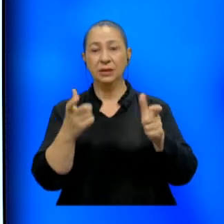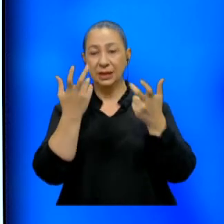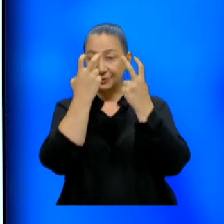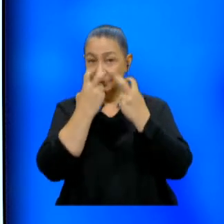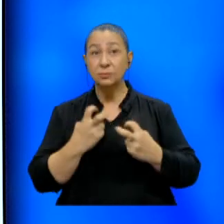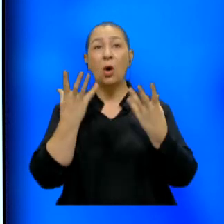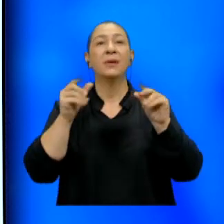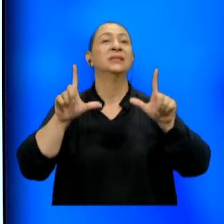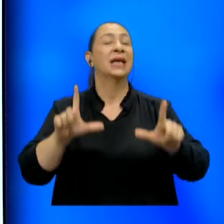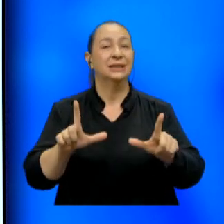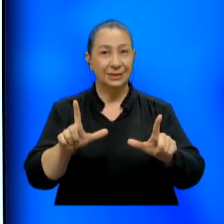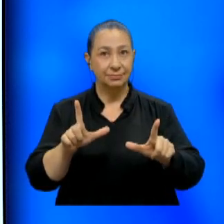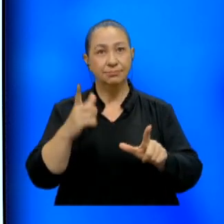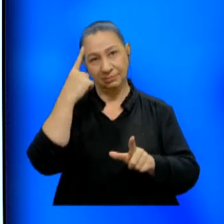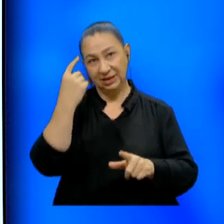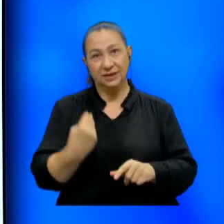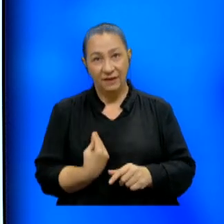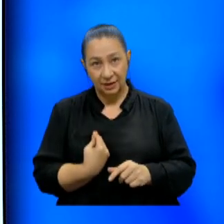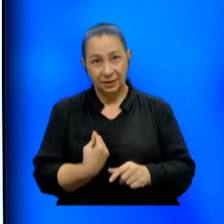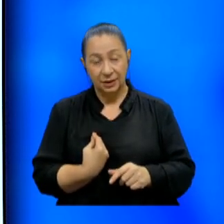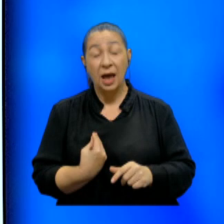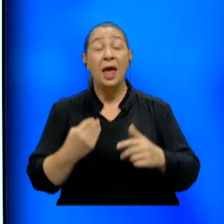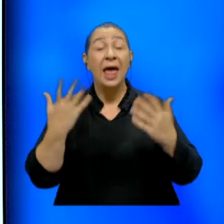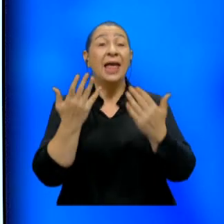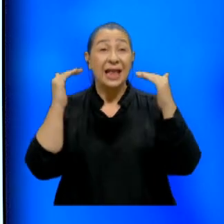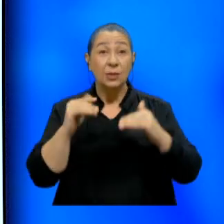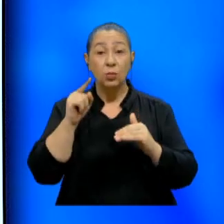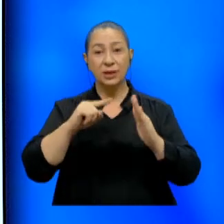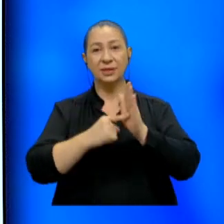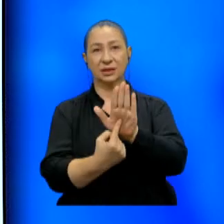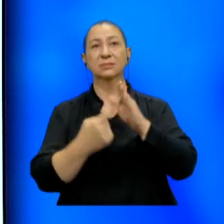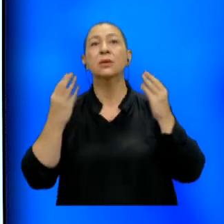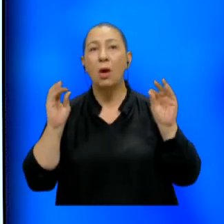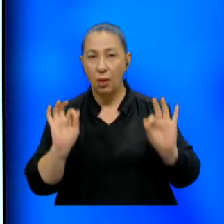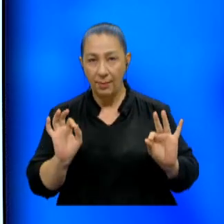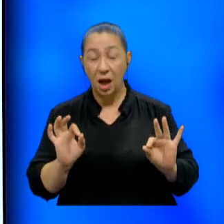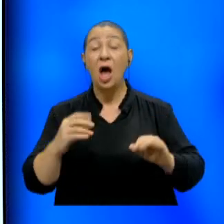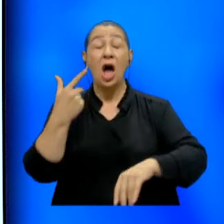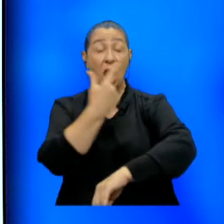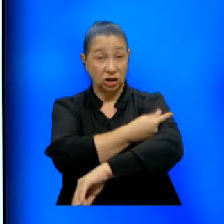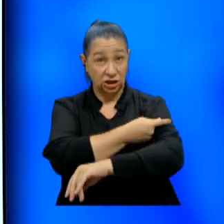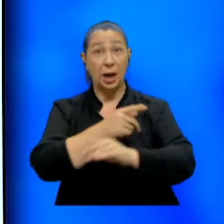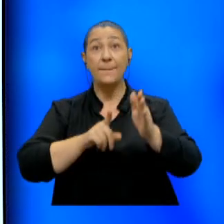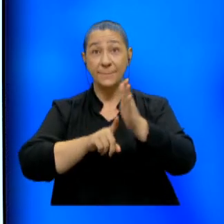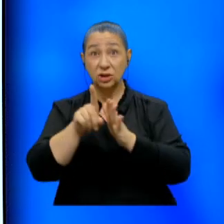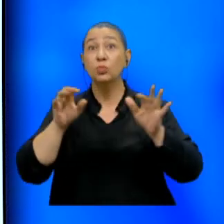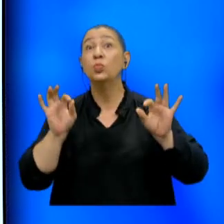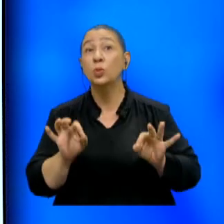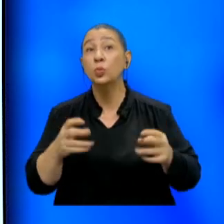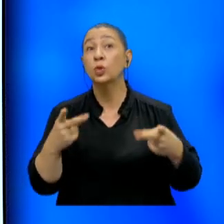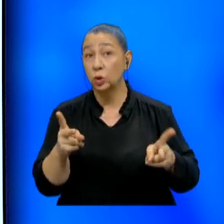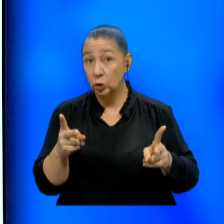daha ısrarcı olmamız gerektiği uyarısında bulunuyor. En azından bu tespitin yapılması önemli. Aşıyla başarmak mümkün